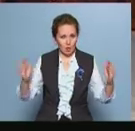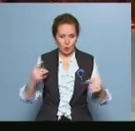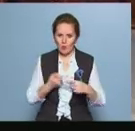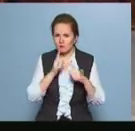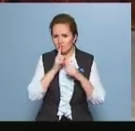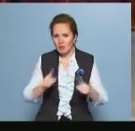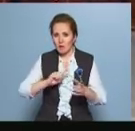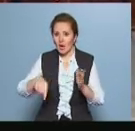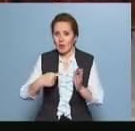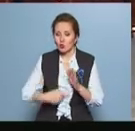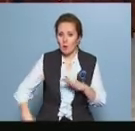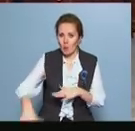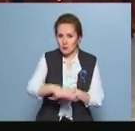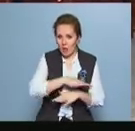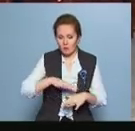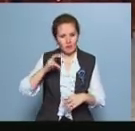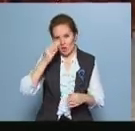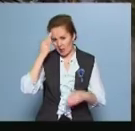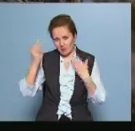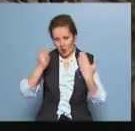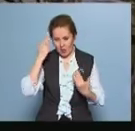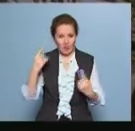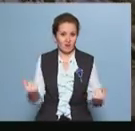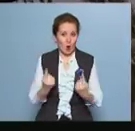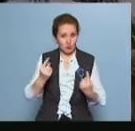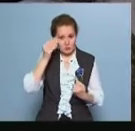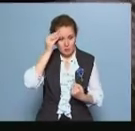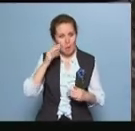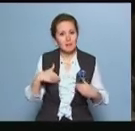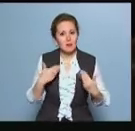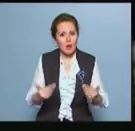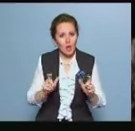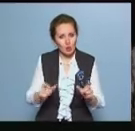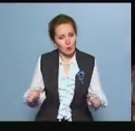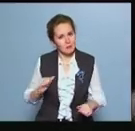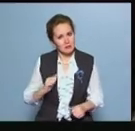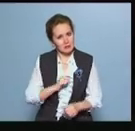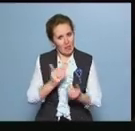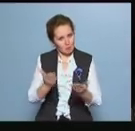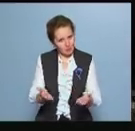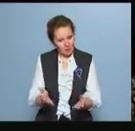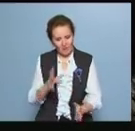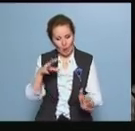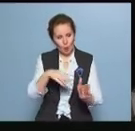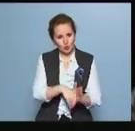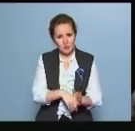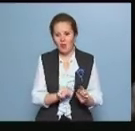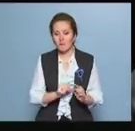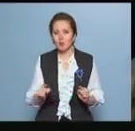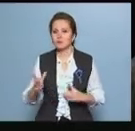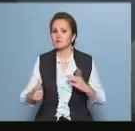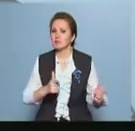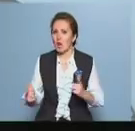известно тем, что не развлекает в привычном смысле этого слова, а предлагает людям самим включиться в процесс подготовки праздника.